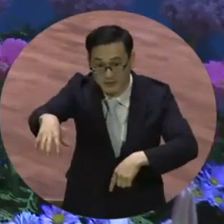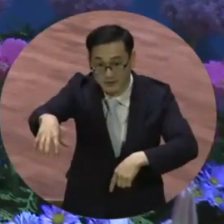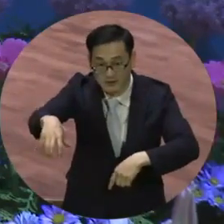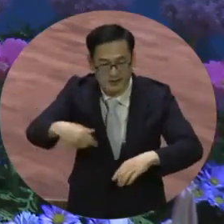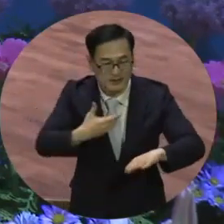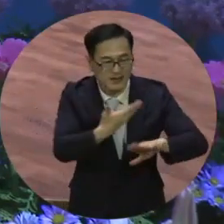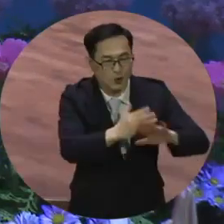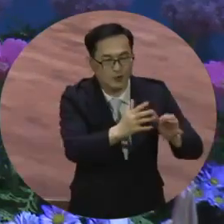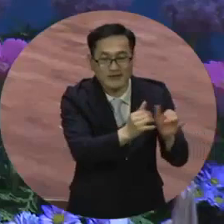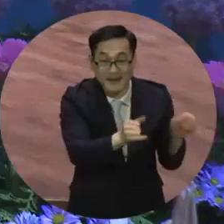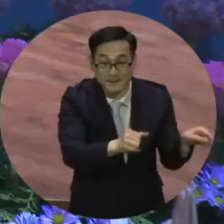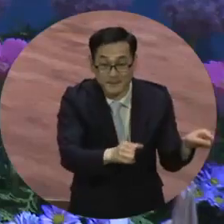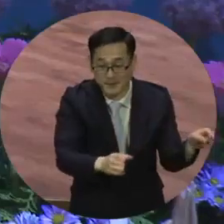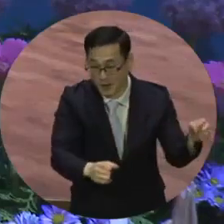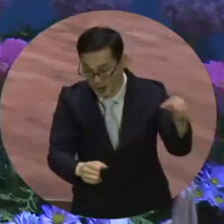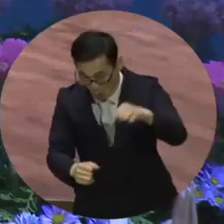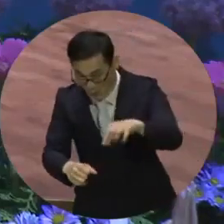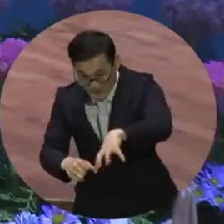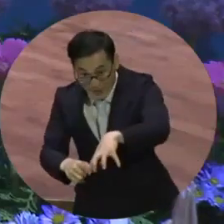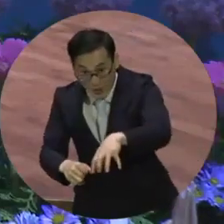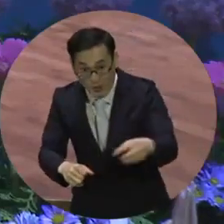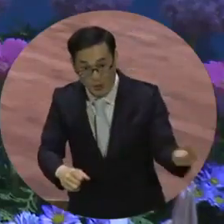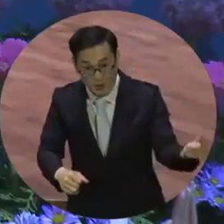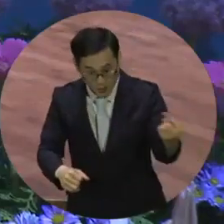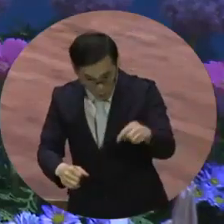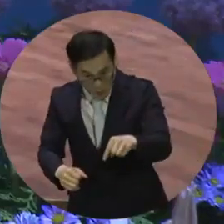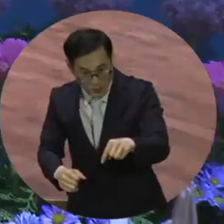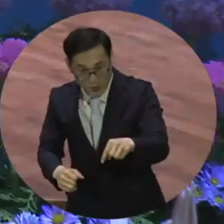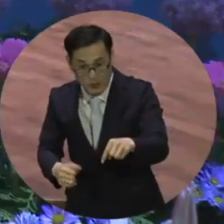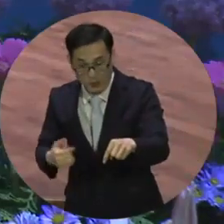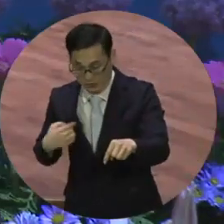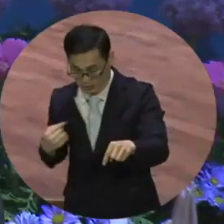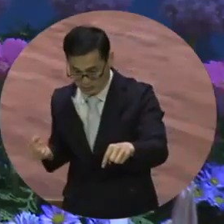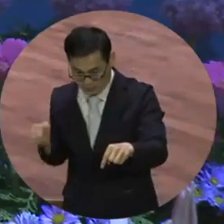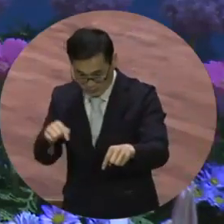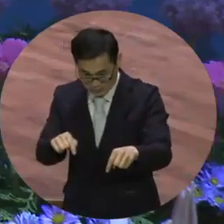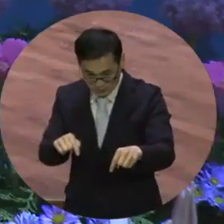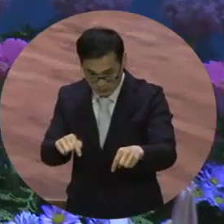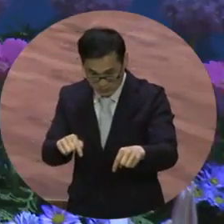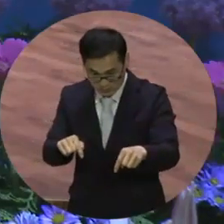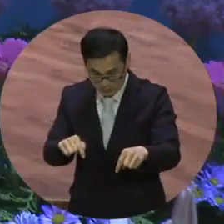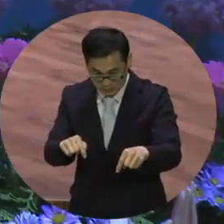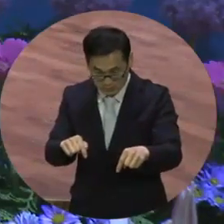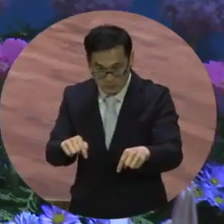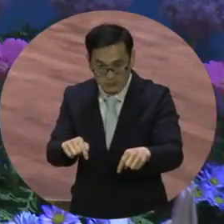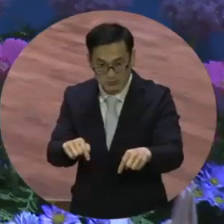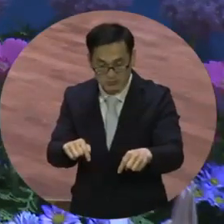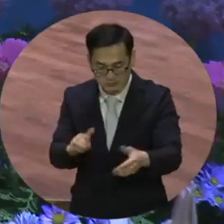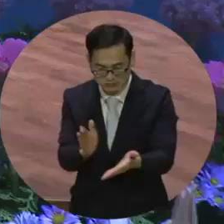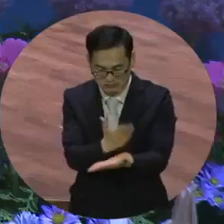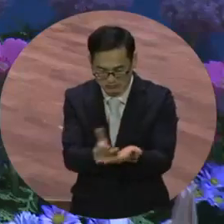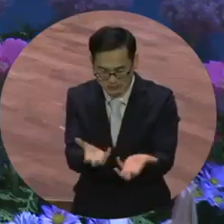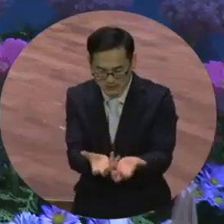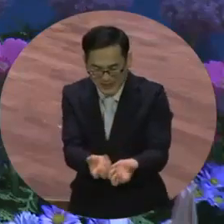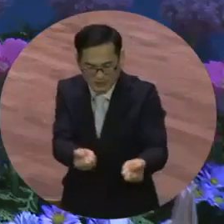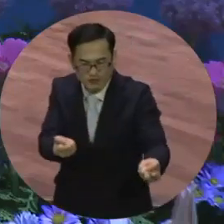자기들은 이방인과 자신들과는 그렇게 차별화된다는 구분하기 위한 것으로 생각했지만은